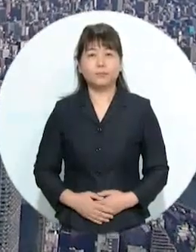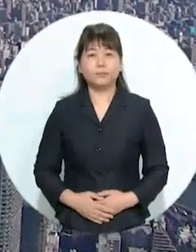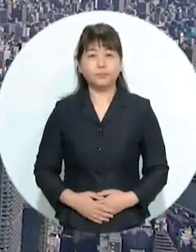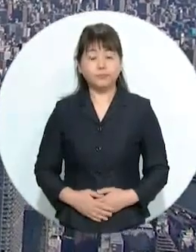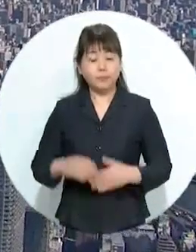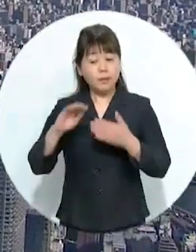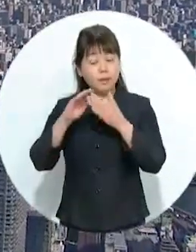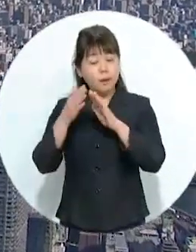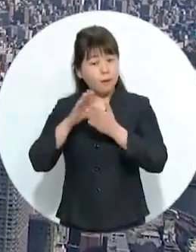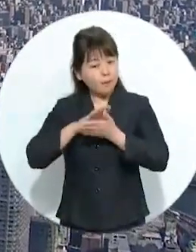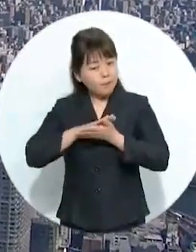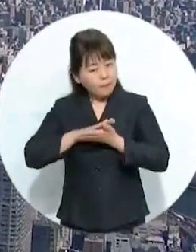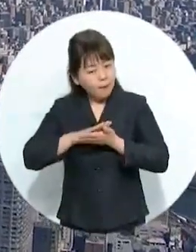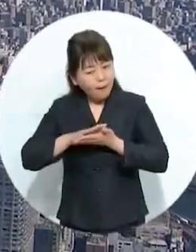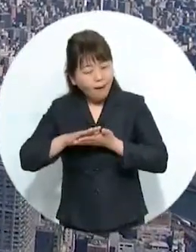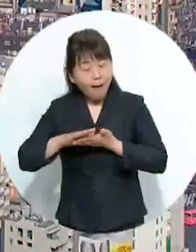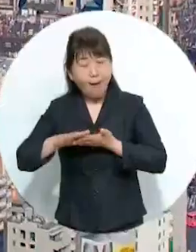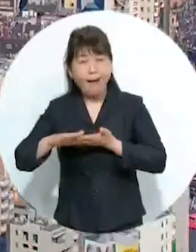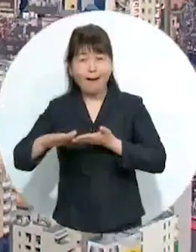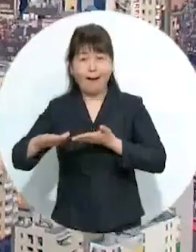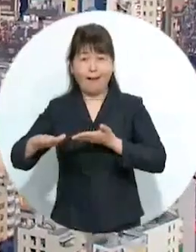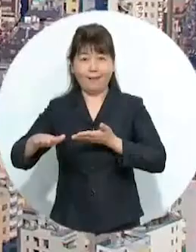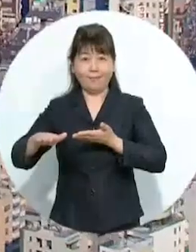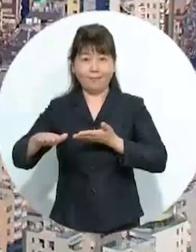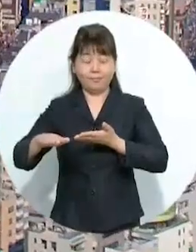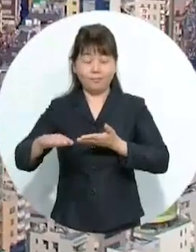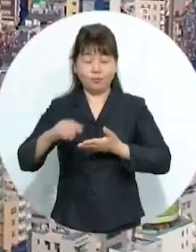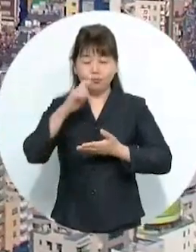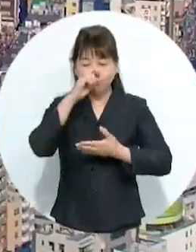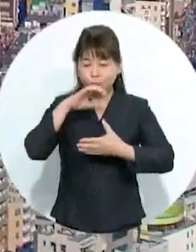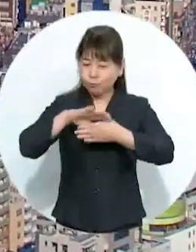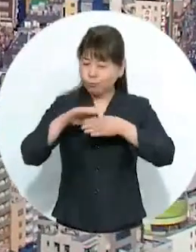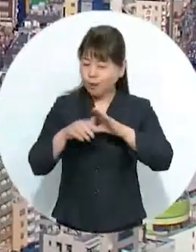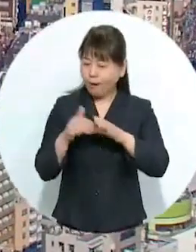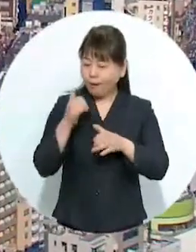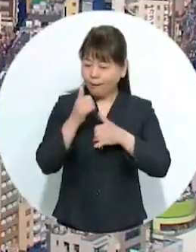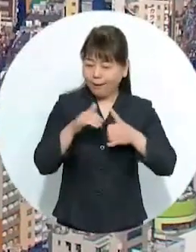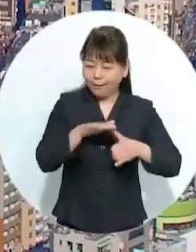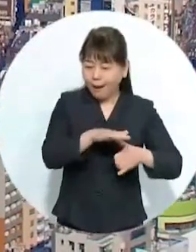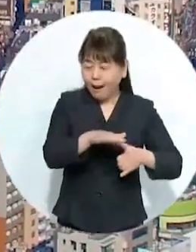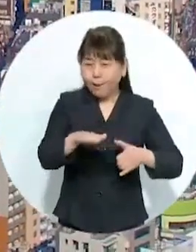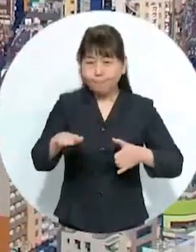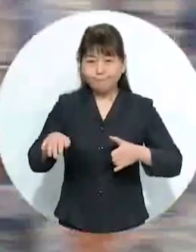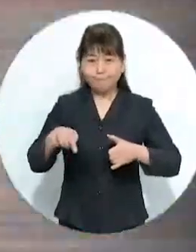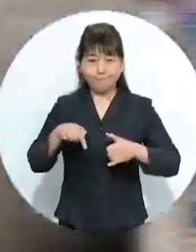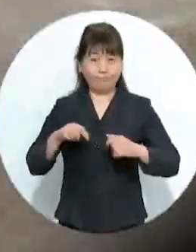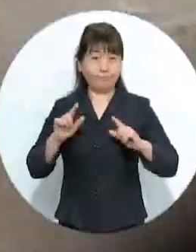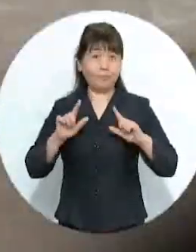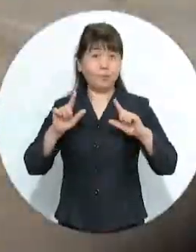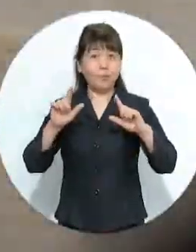美しい街並みと歴史ある文化が共存する東京、